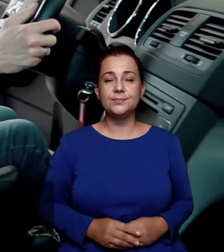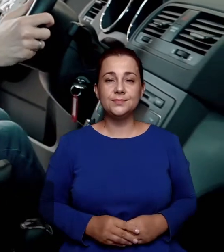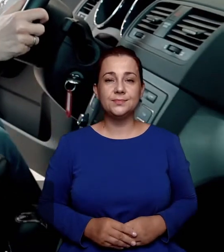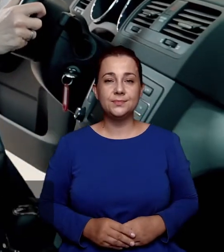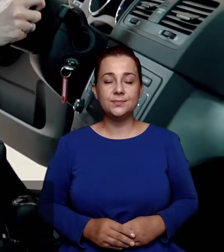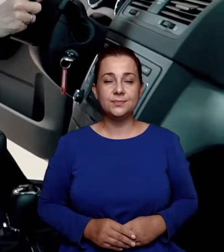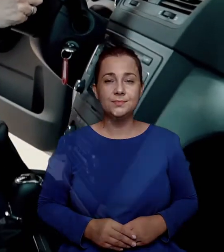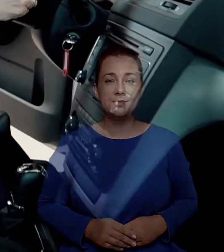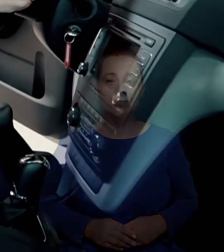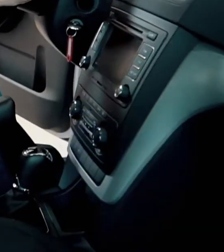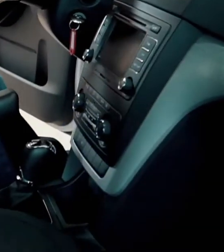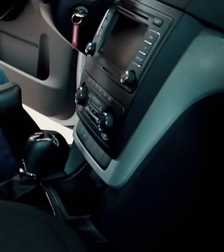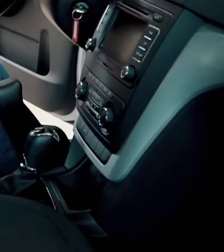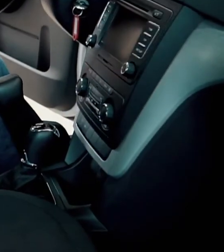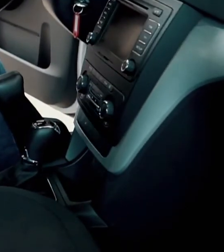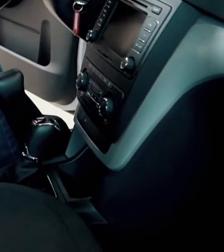wnętrza pojazdu.